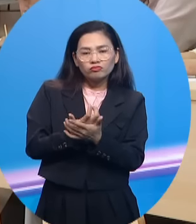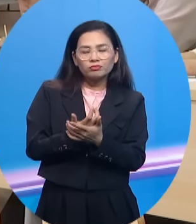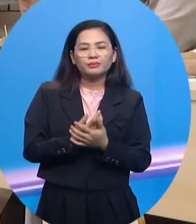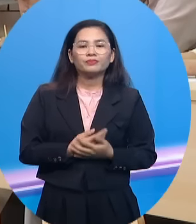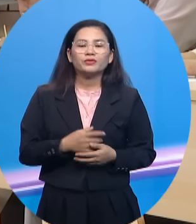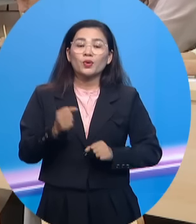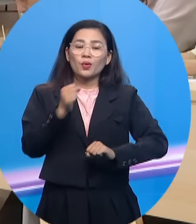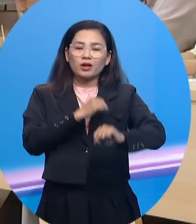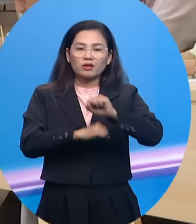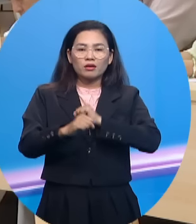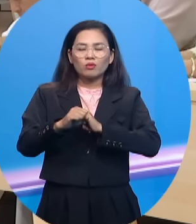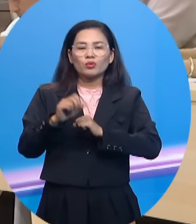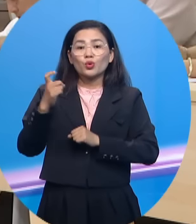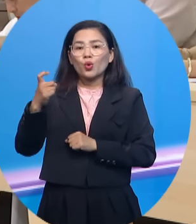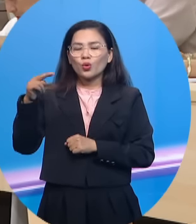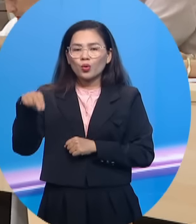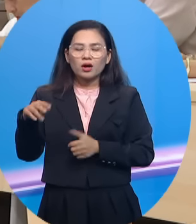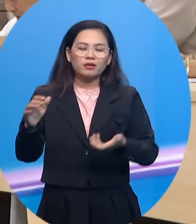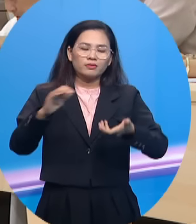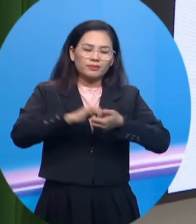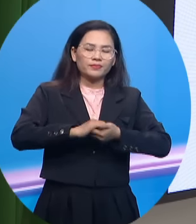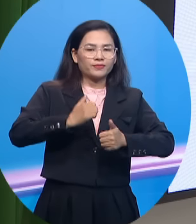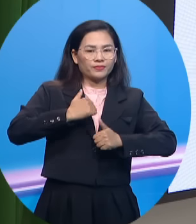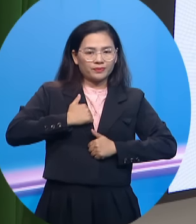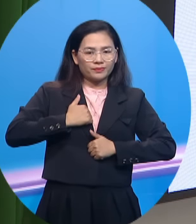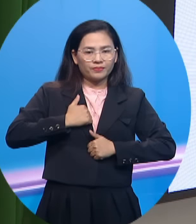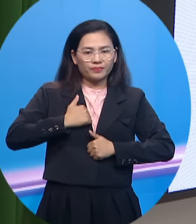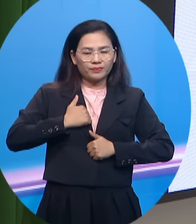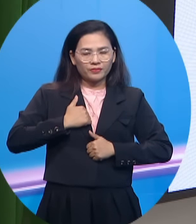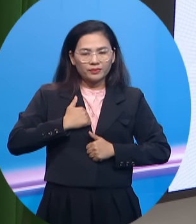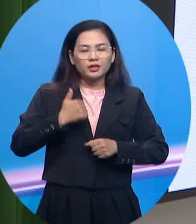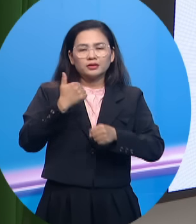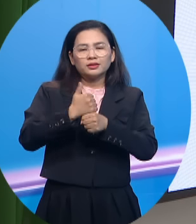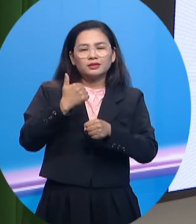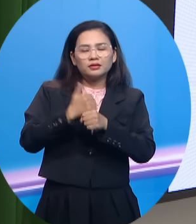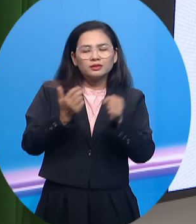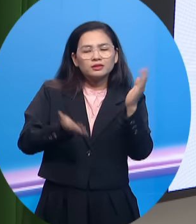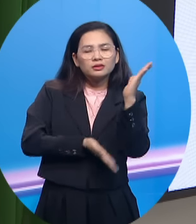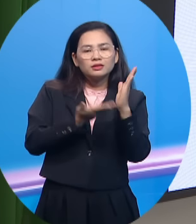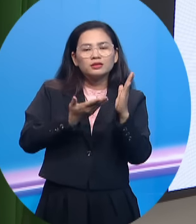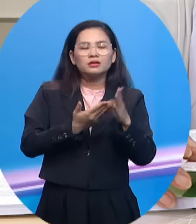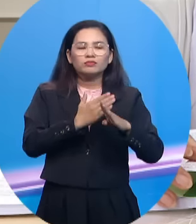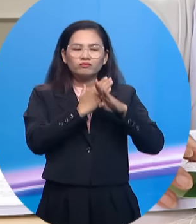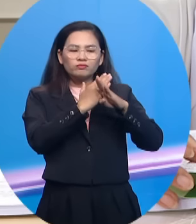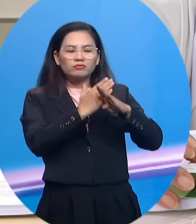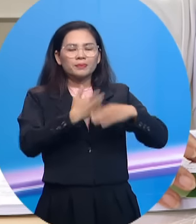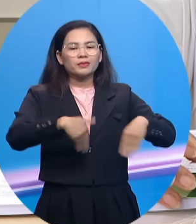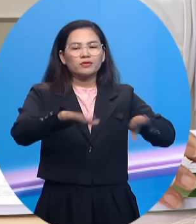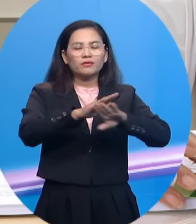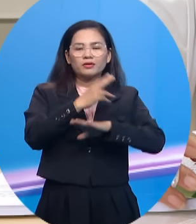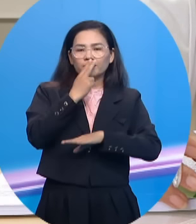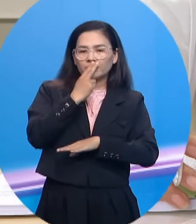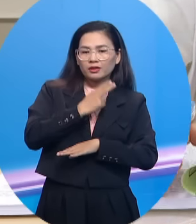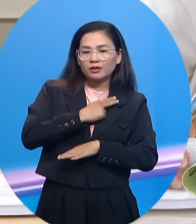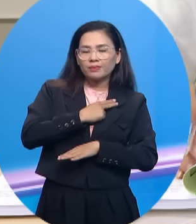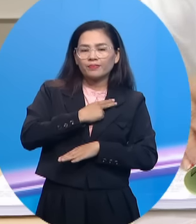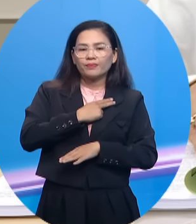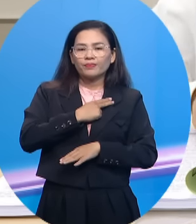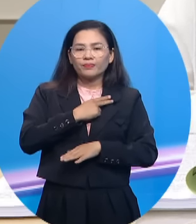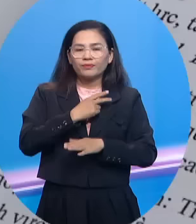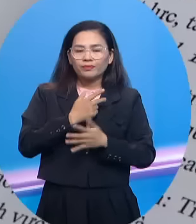ngoại gắn với tăng cường củng cố quốc phòng an ninh, xây dựng tiềm lực chính trị tinh thần trong tác chiến phòng thủ, nâng cao nhận thức, năng lực cho các